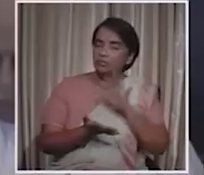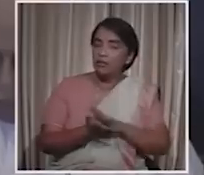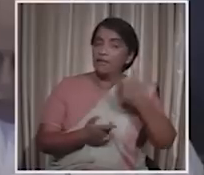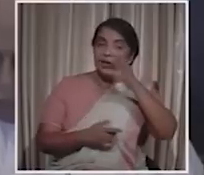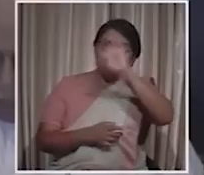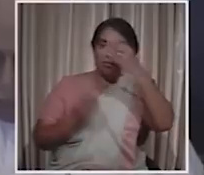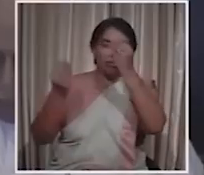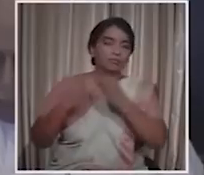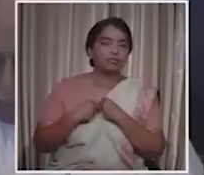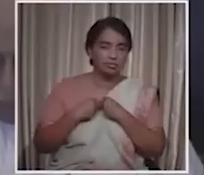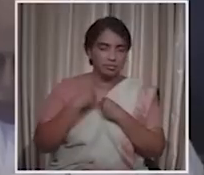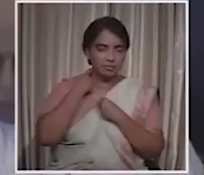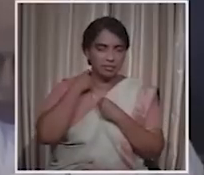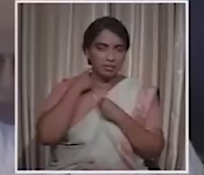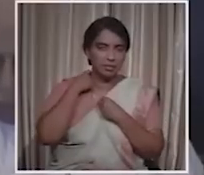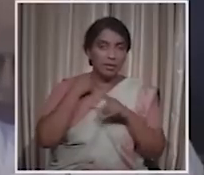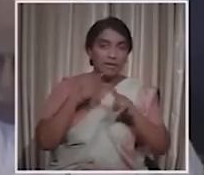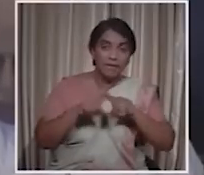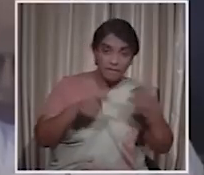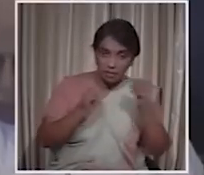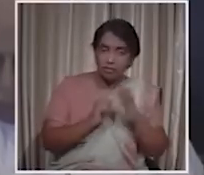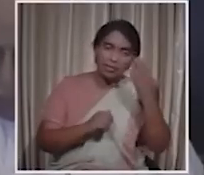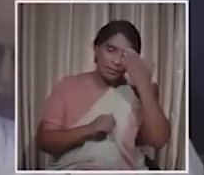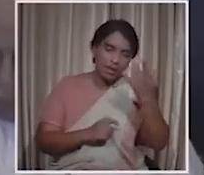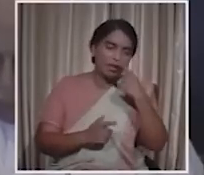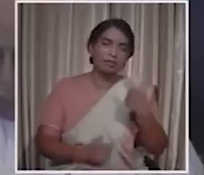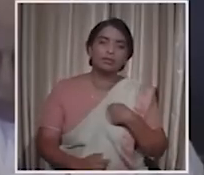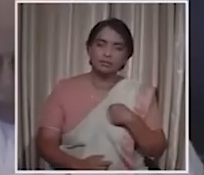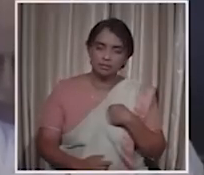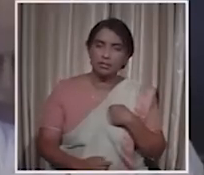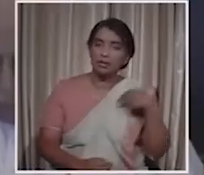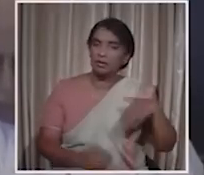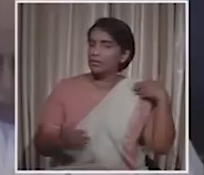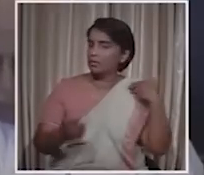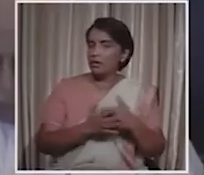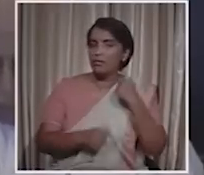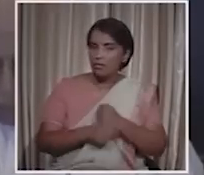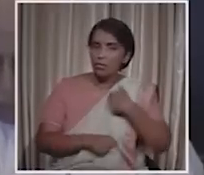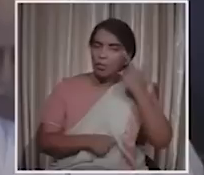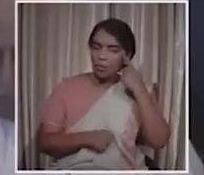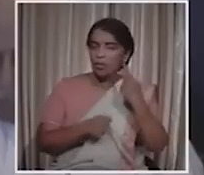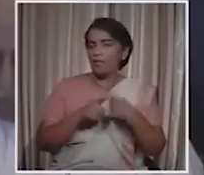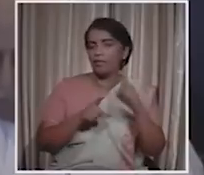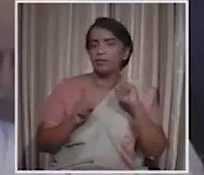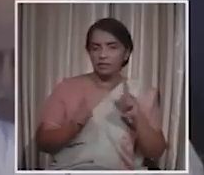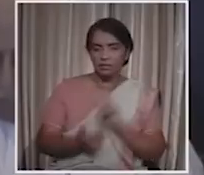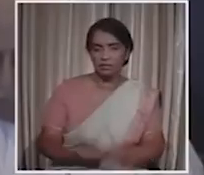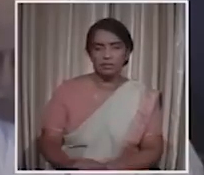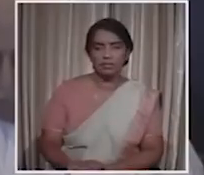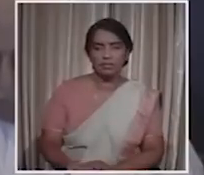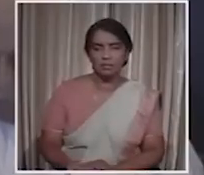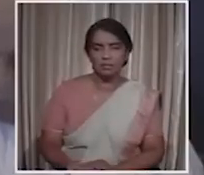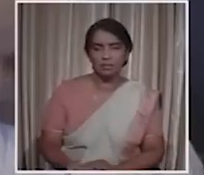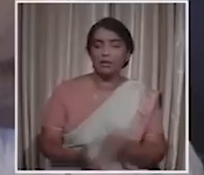රටවලින් ලබා ගන්න. වෙනත් මාර්ග තියෙනවා නම් කරුණාකරලා කියන්න. මෙතෙක් කල් ආණ්ඩුව දන්නේ මේ මාර්ගය විතරයි.